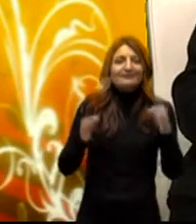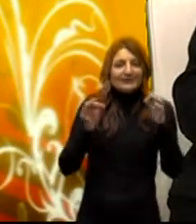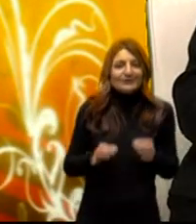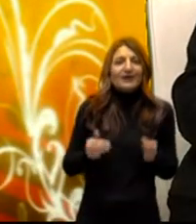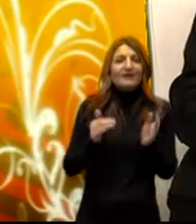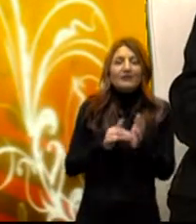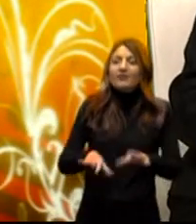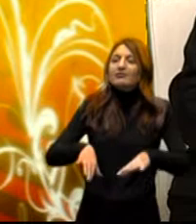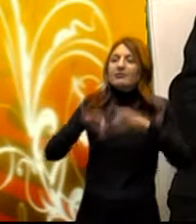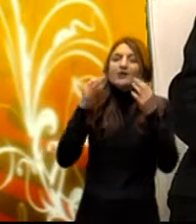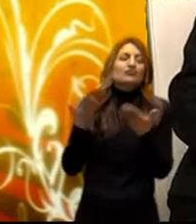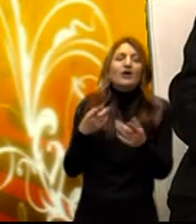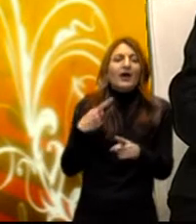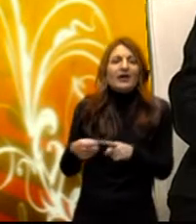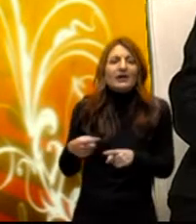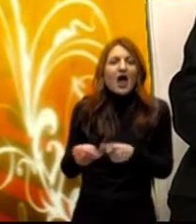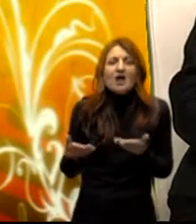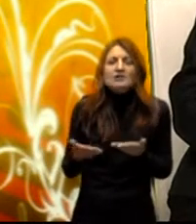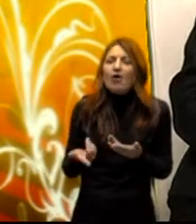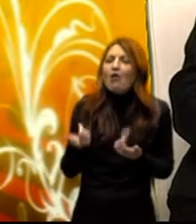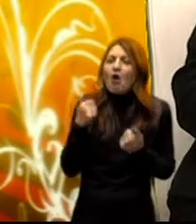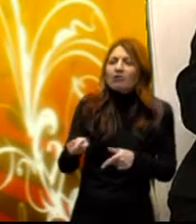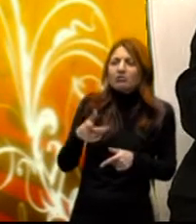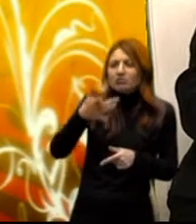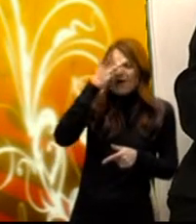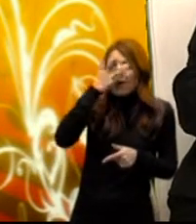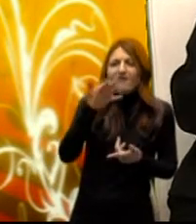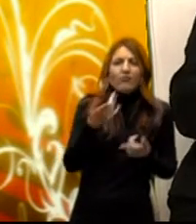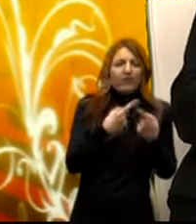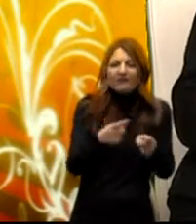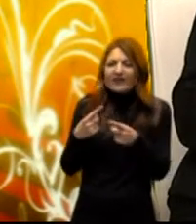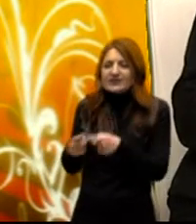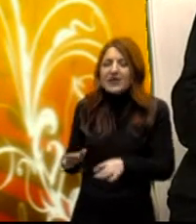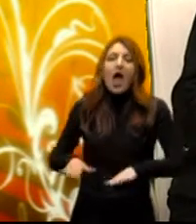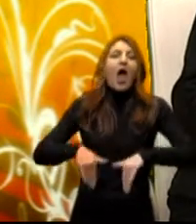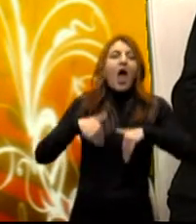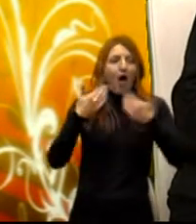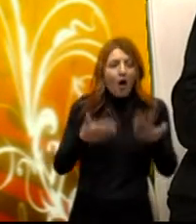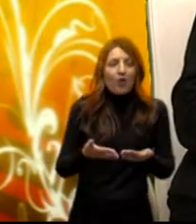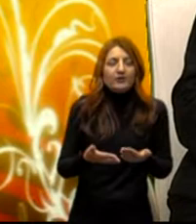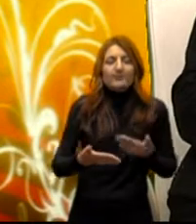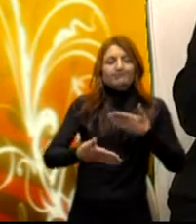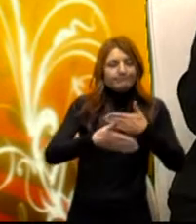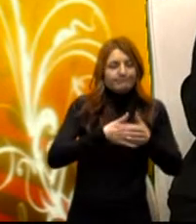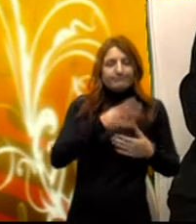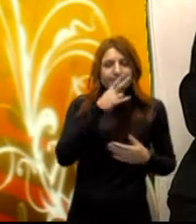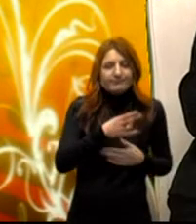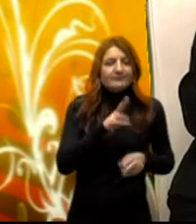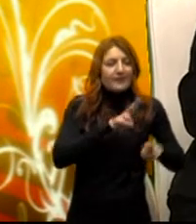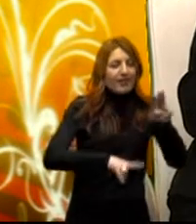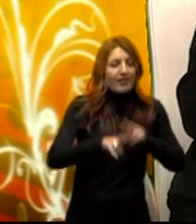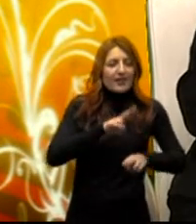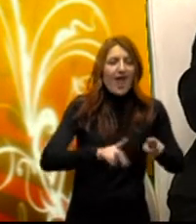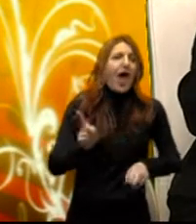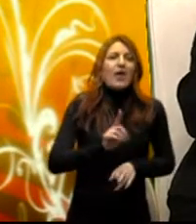naći uzrok, definirati koja je glavobolja i onda ići na jedan kompleksan pristup, a ne samo